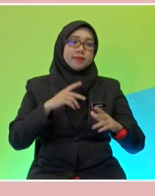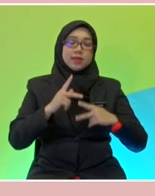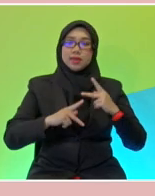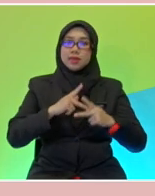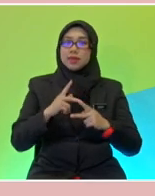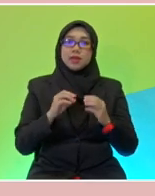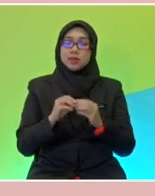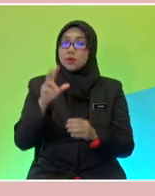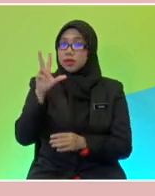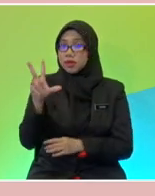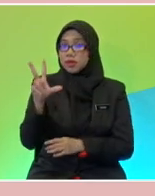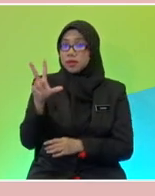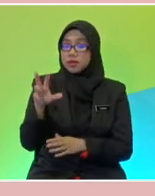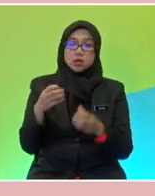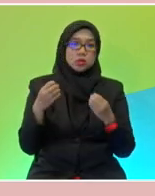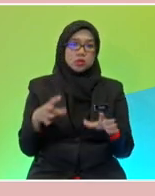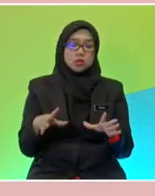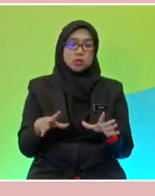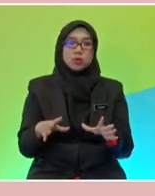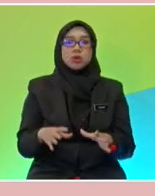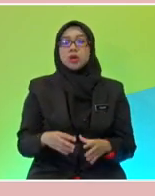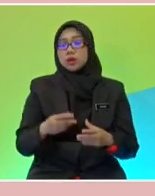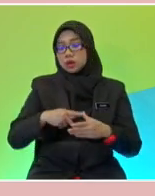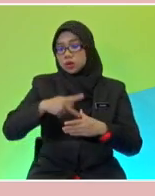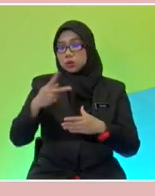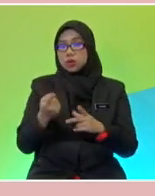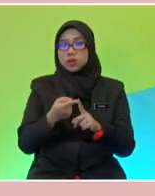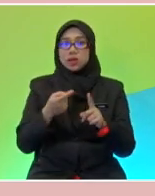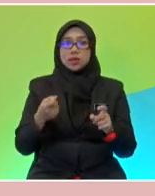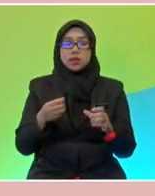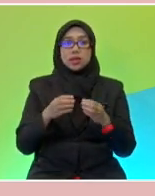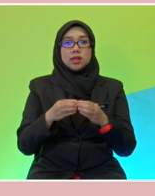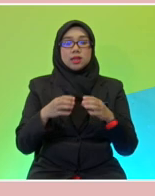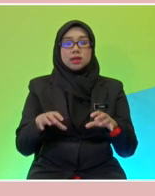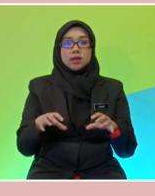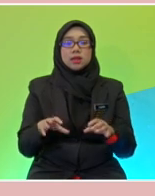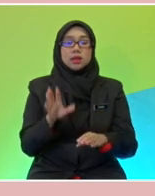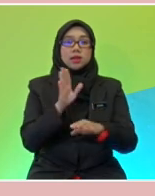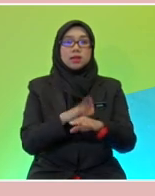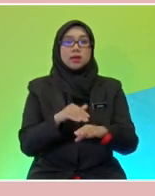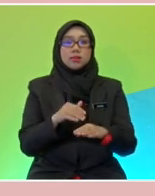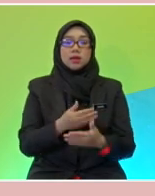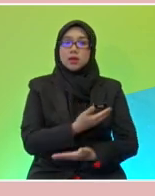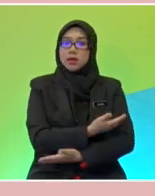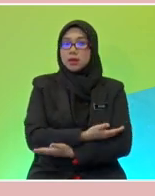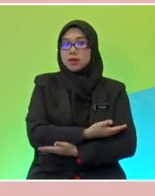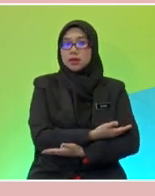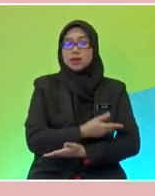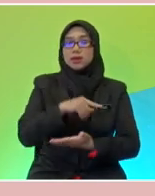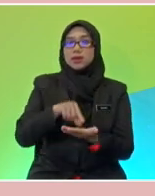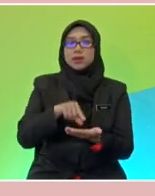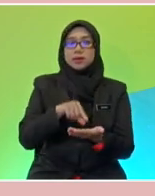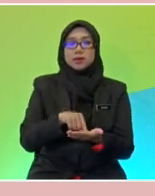Oke apabila tidak keluar pada telur dia atau dipanggil sebagai anak ayam yang